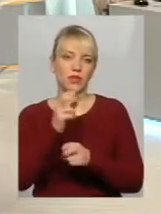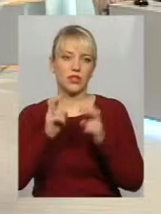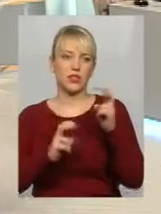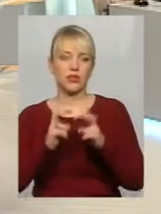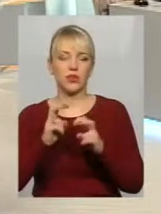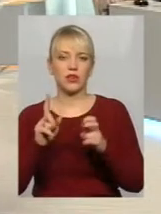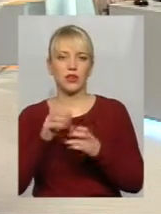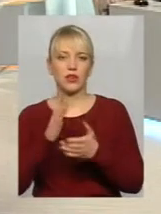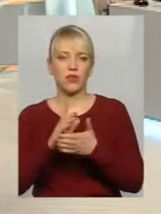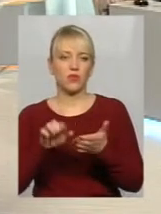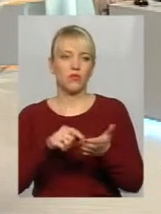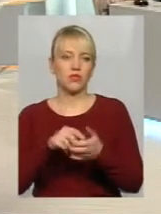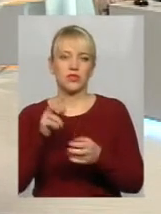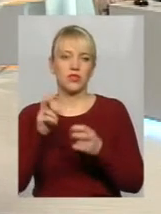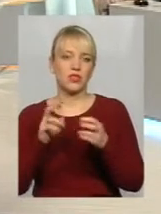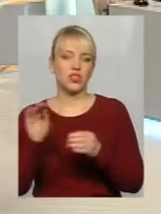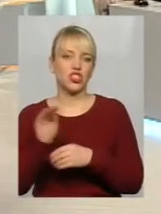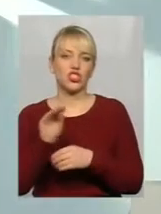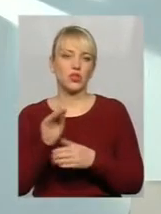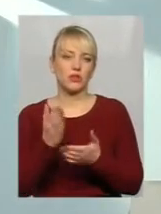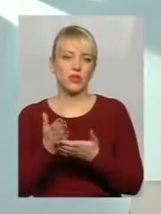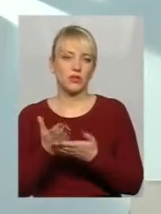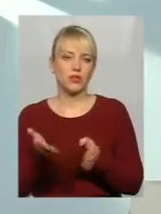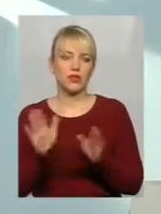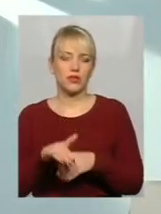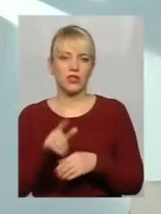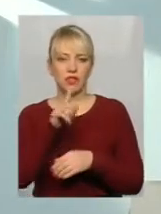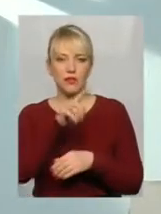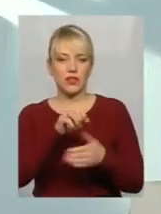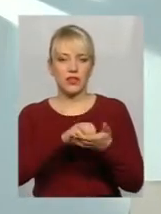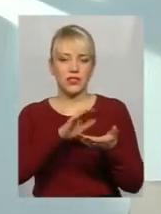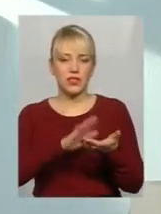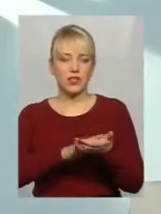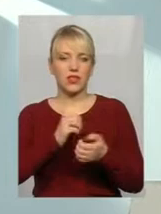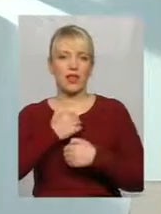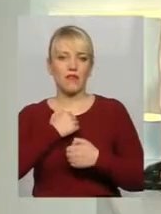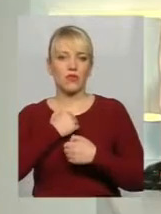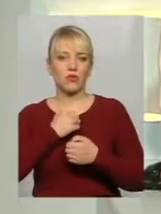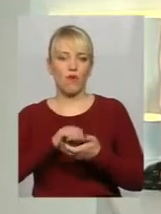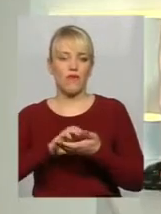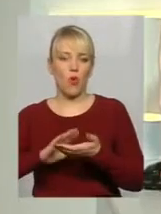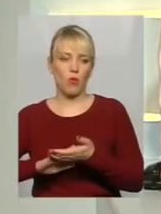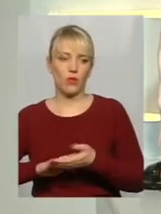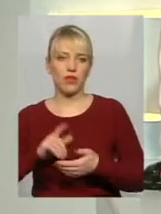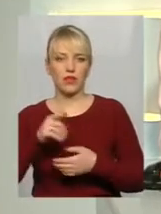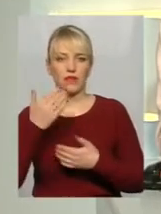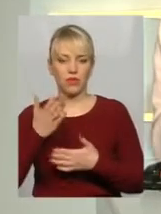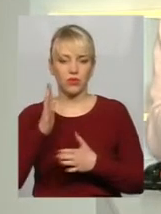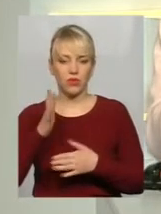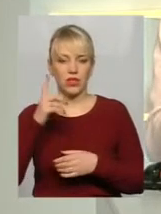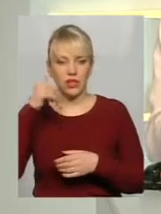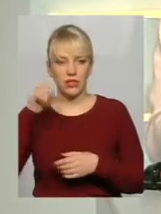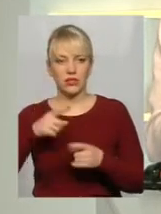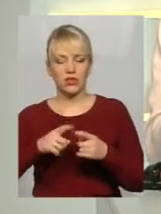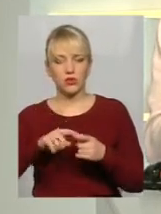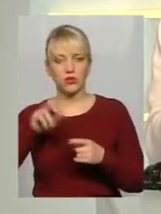знаходяться, допустимо, в місті Житомирі, там залишитися, і там стати на військовий облік. Тобто, по суті, ви будете знати вже цю